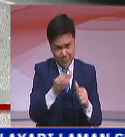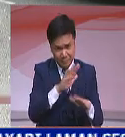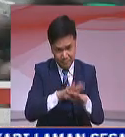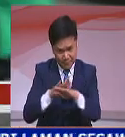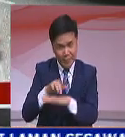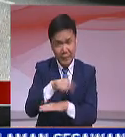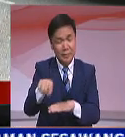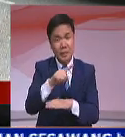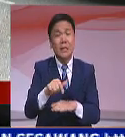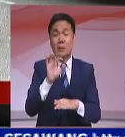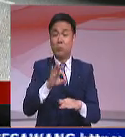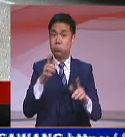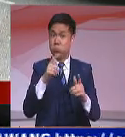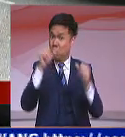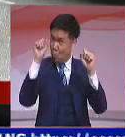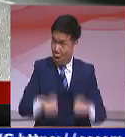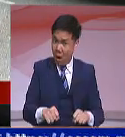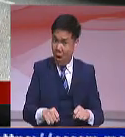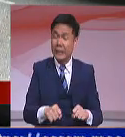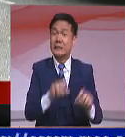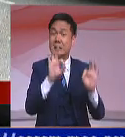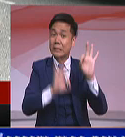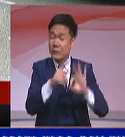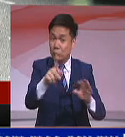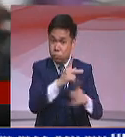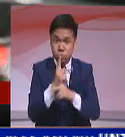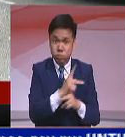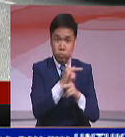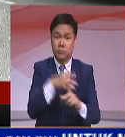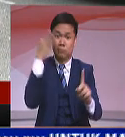mustahil. Kita pasti menang jika sentiasa waspada dan